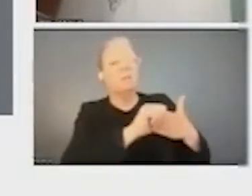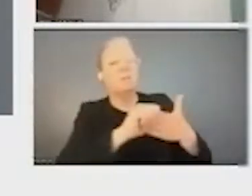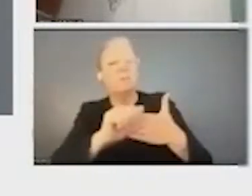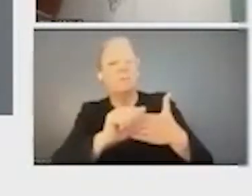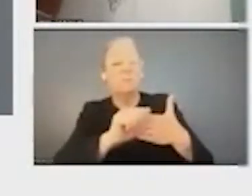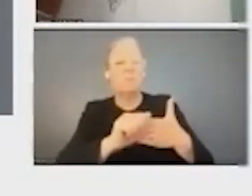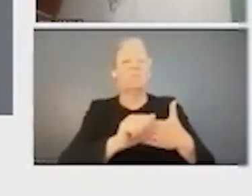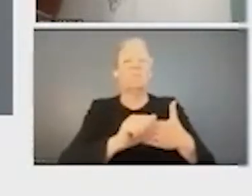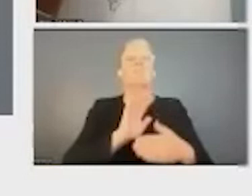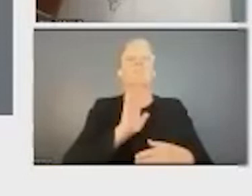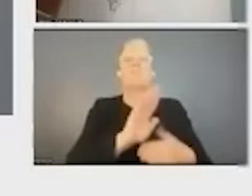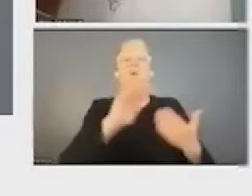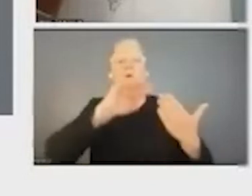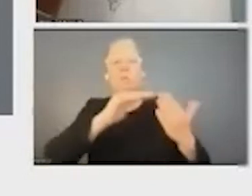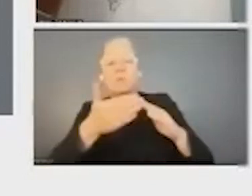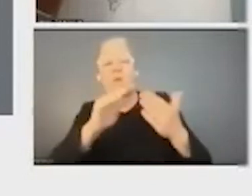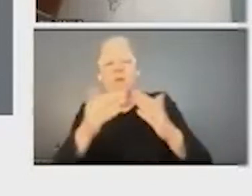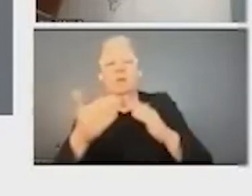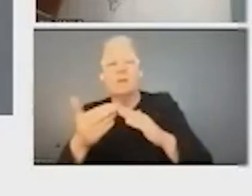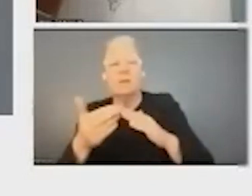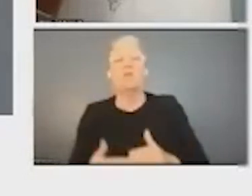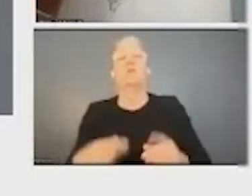وبالتالي النساء في مجتمعاتنا